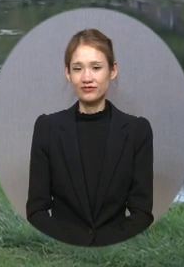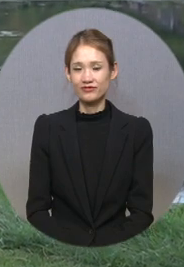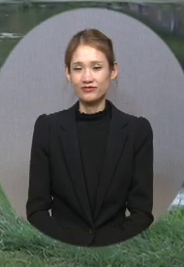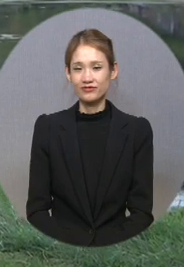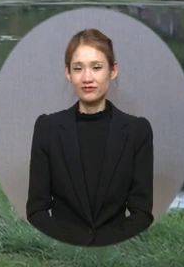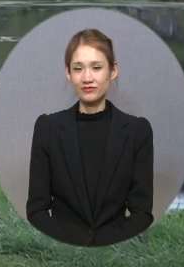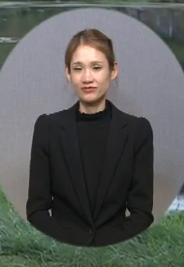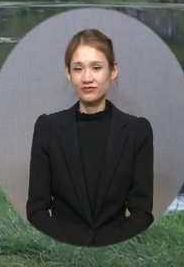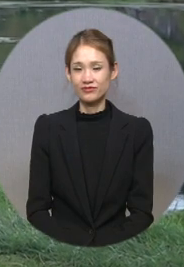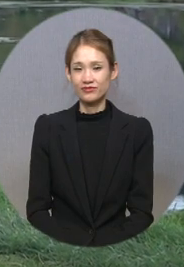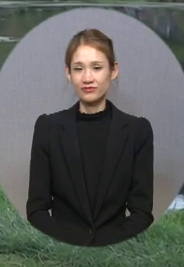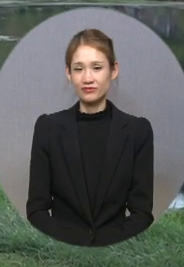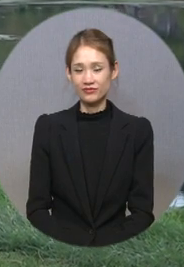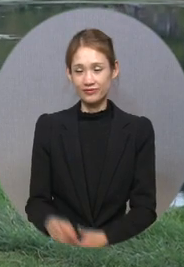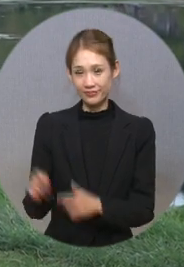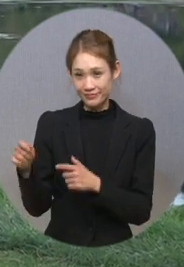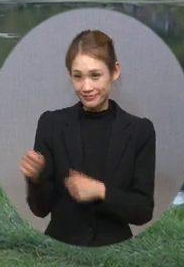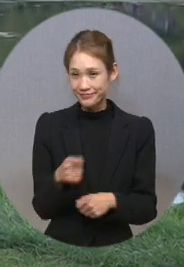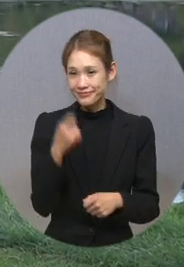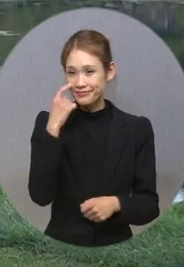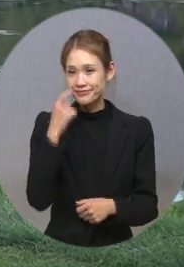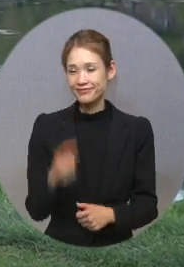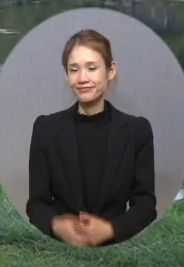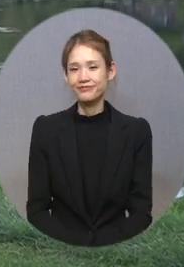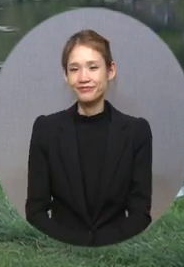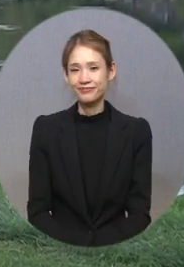자, 쳐보겠습니다.